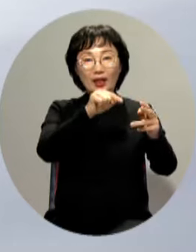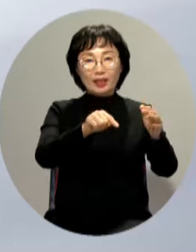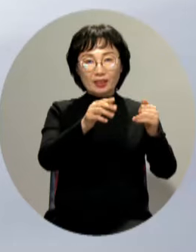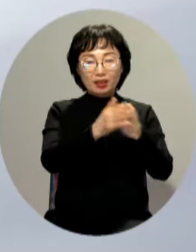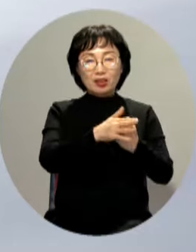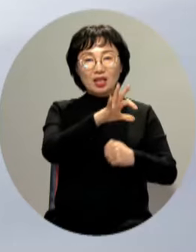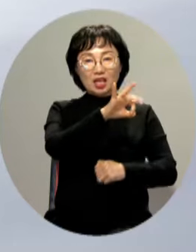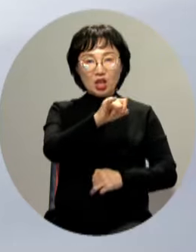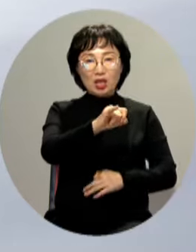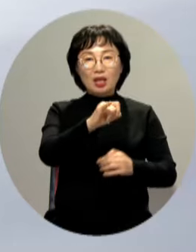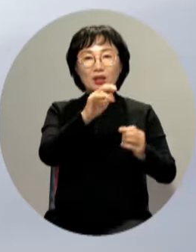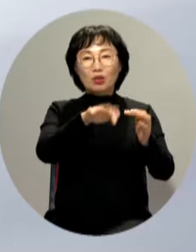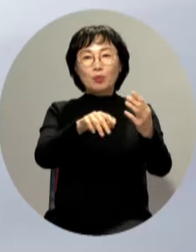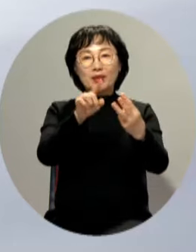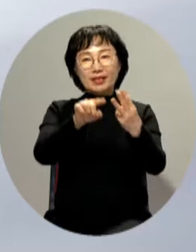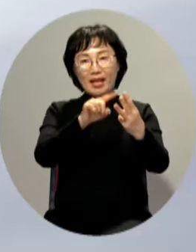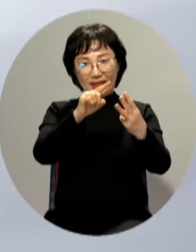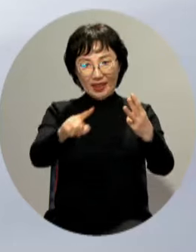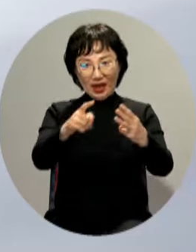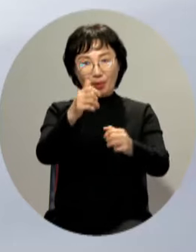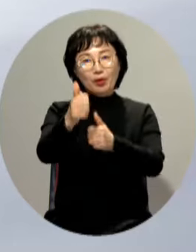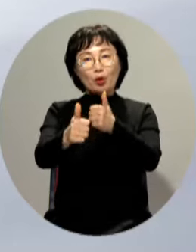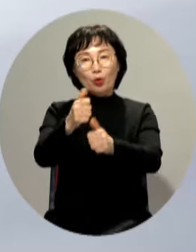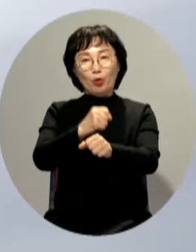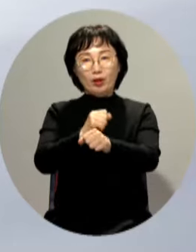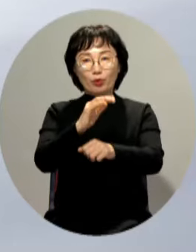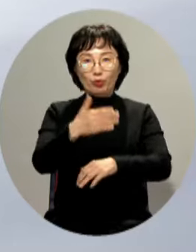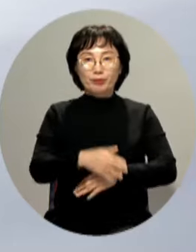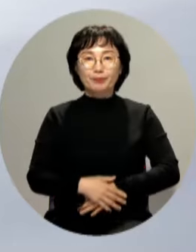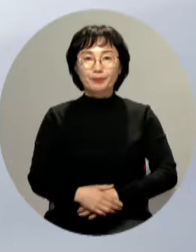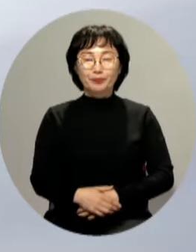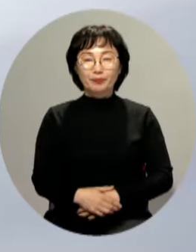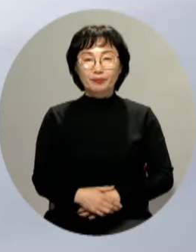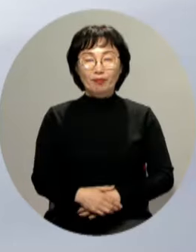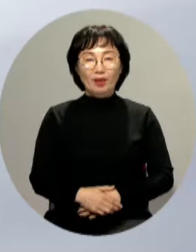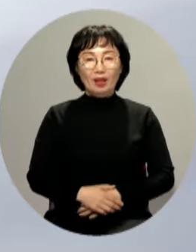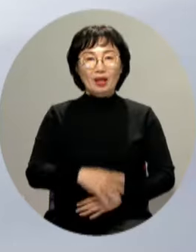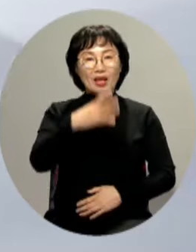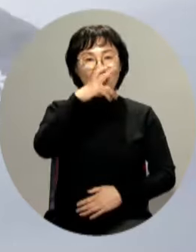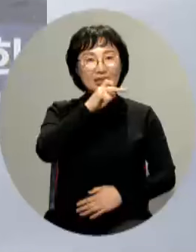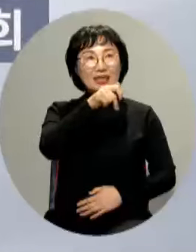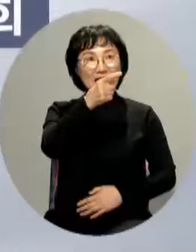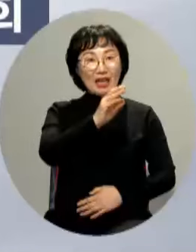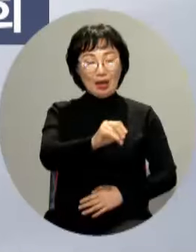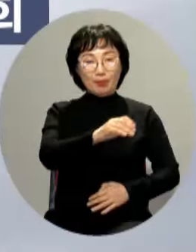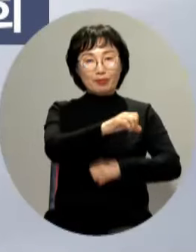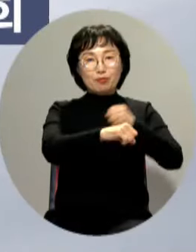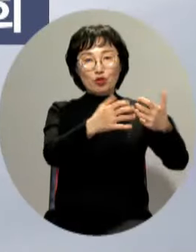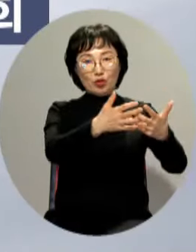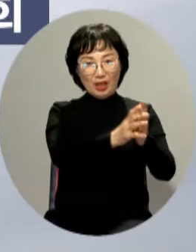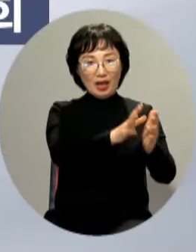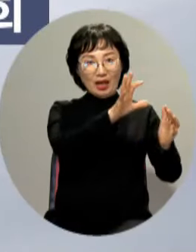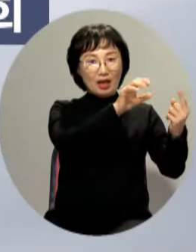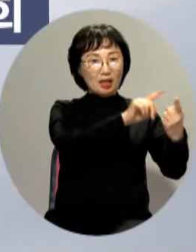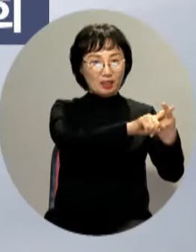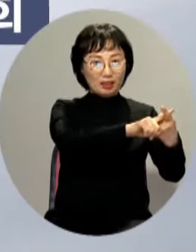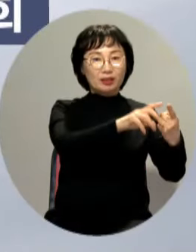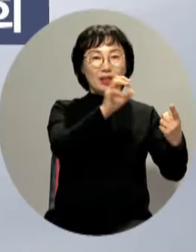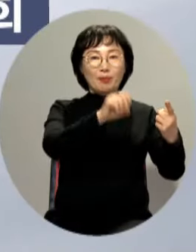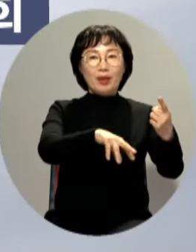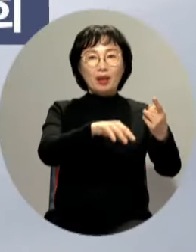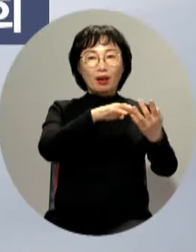국민의 최홍 김종은 후보가 격돌합니다 익상 갑에서는 민주당 이춘석 국민의 힘